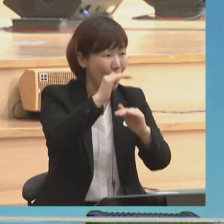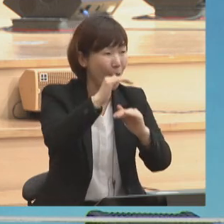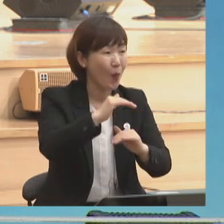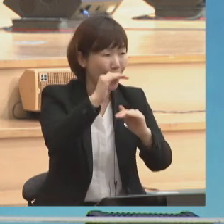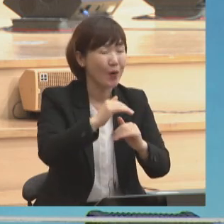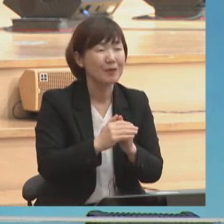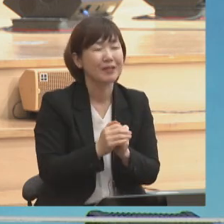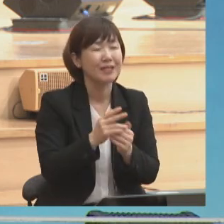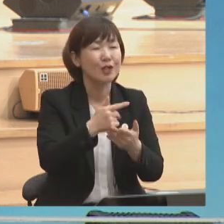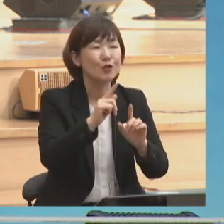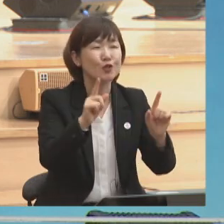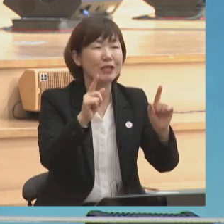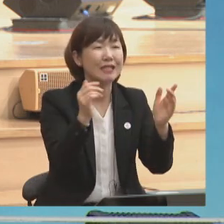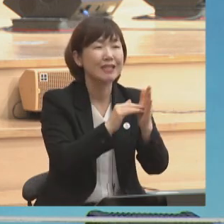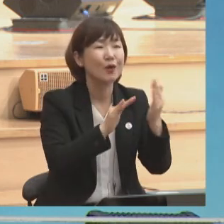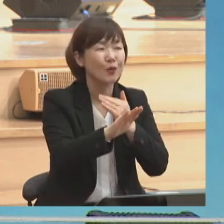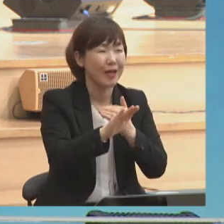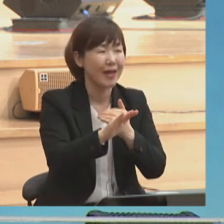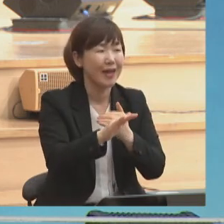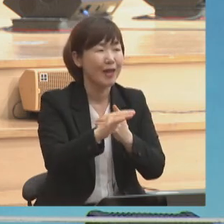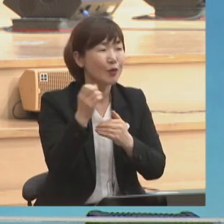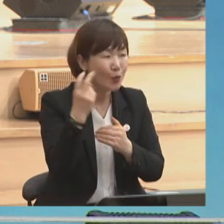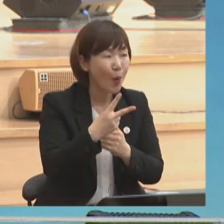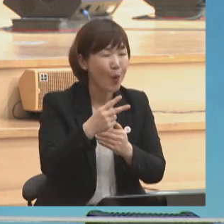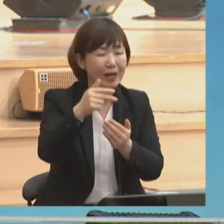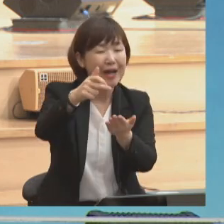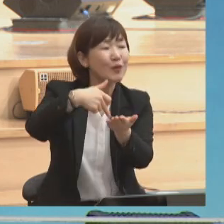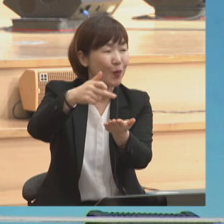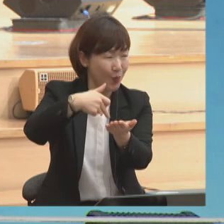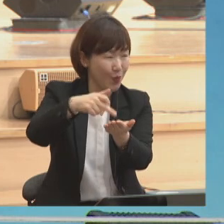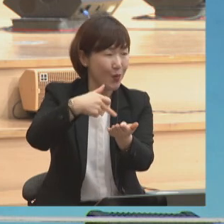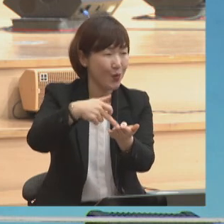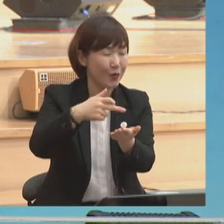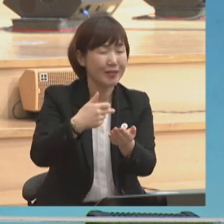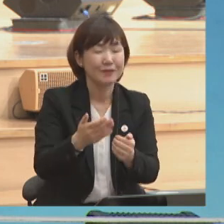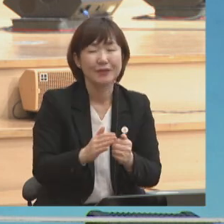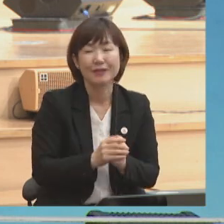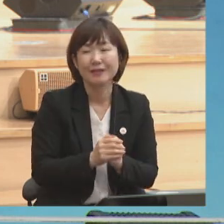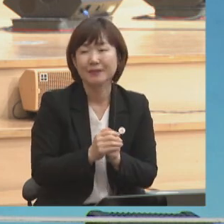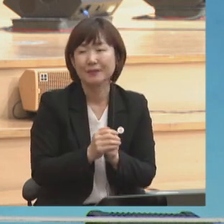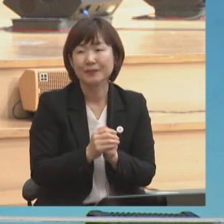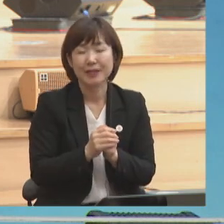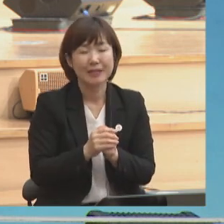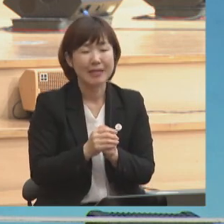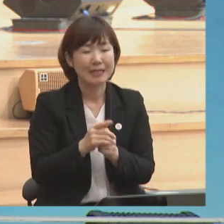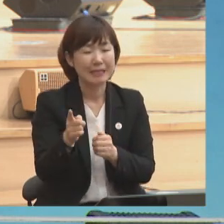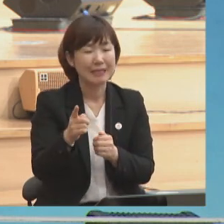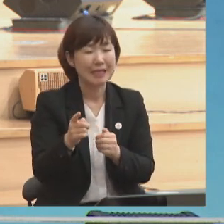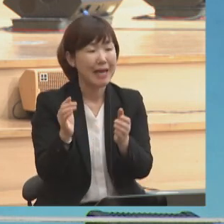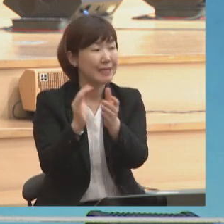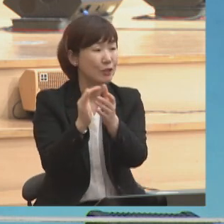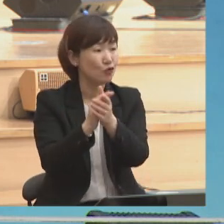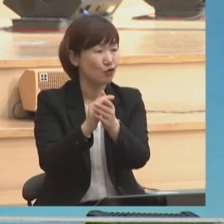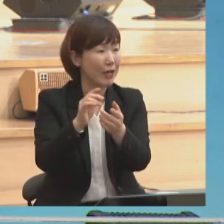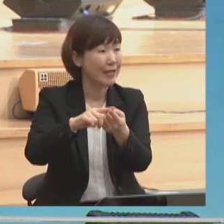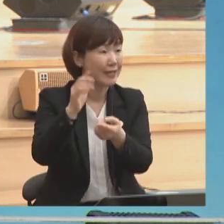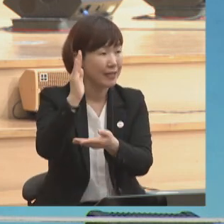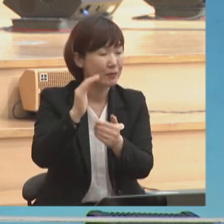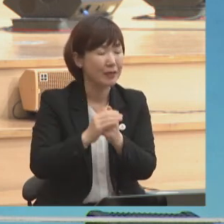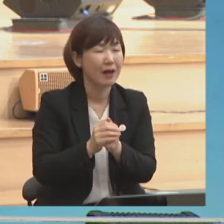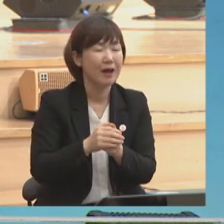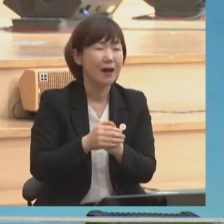나서 저한테 문자로 쭉 상황을 얘기한 겁니다. 자, 친구에 대한 얘기입니다.